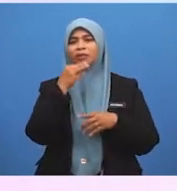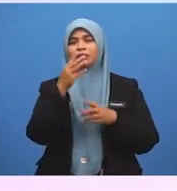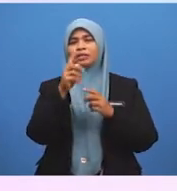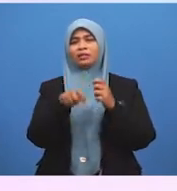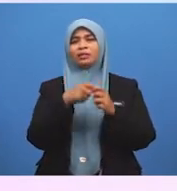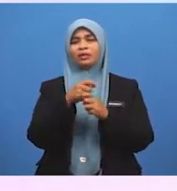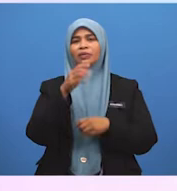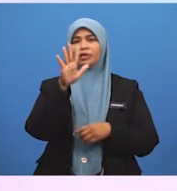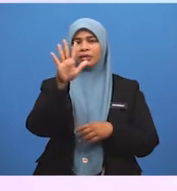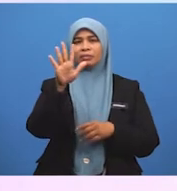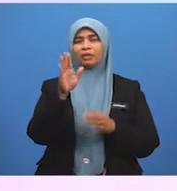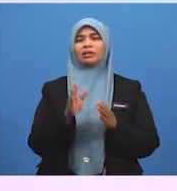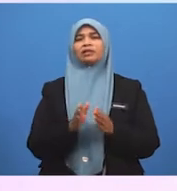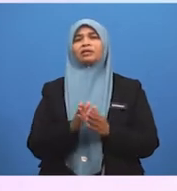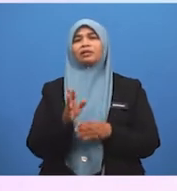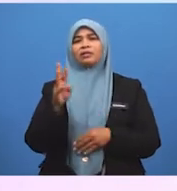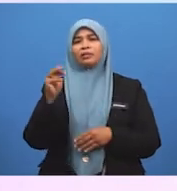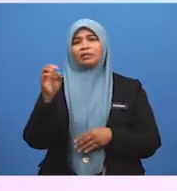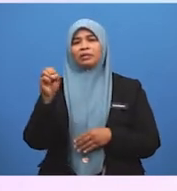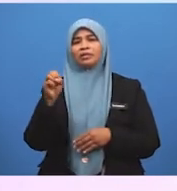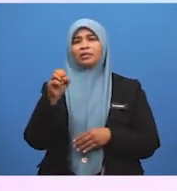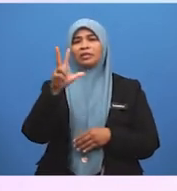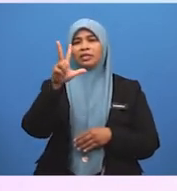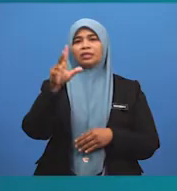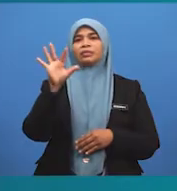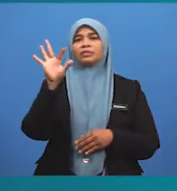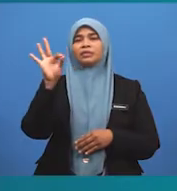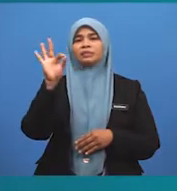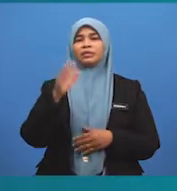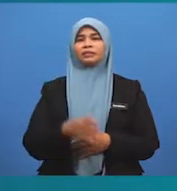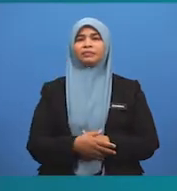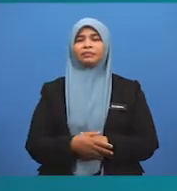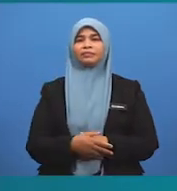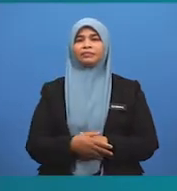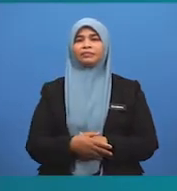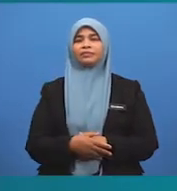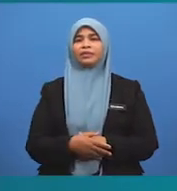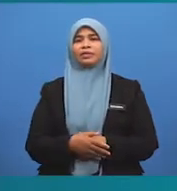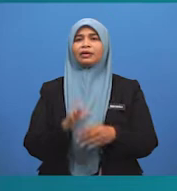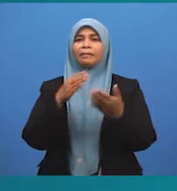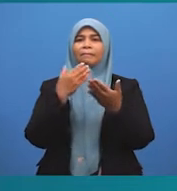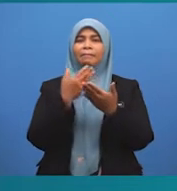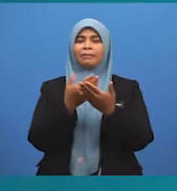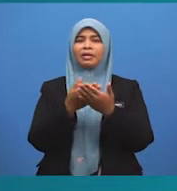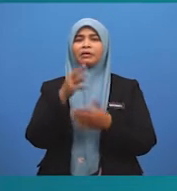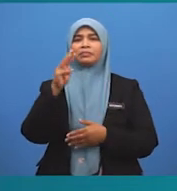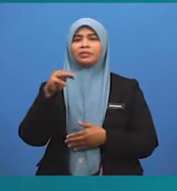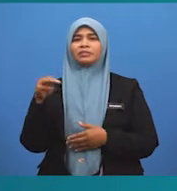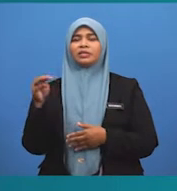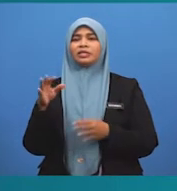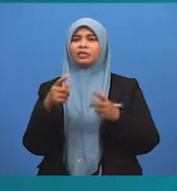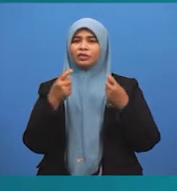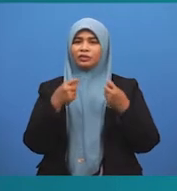5 muka surat 39. Baik murid-murid,